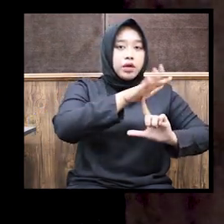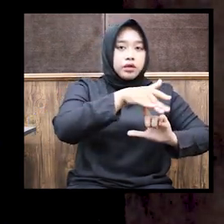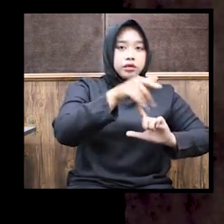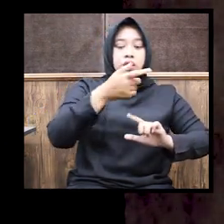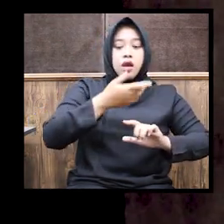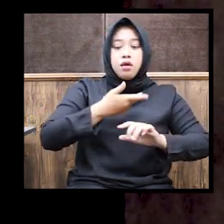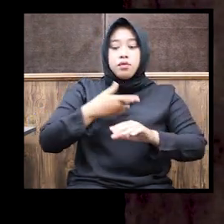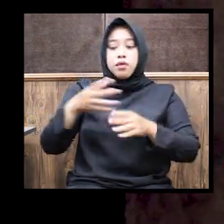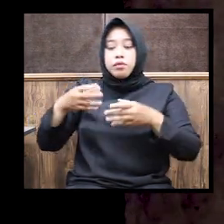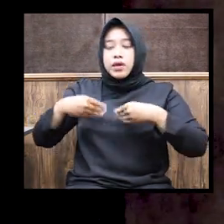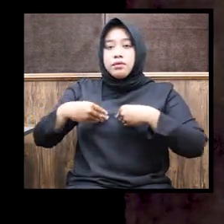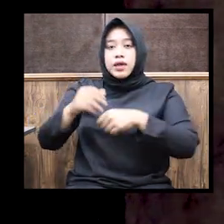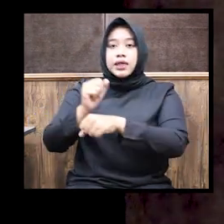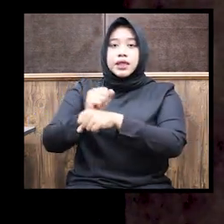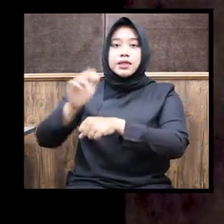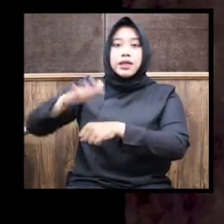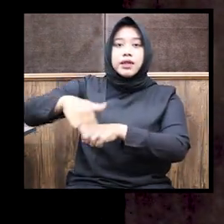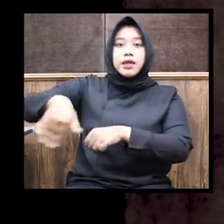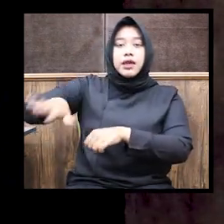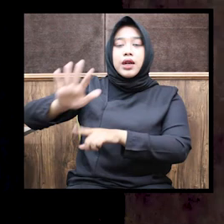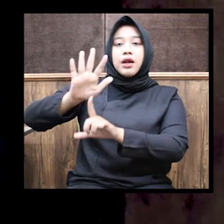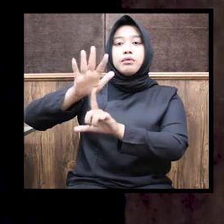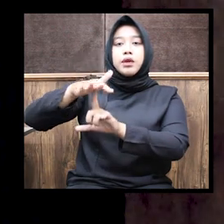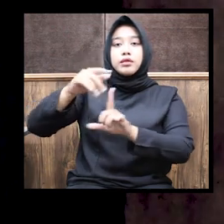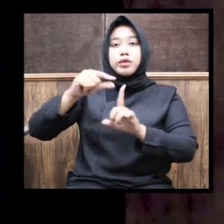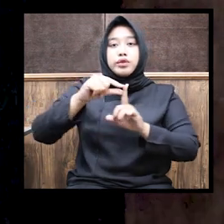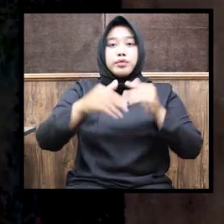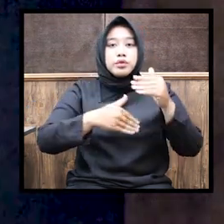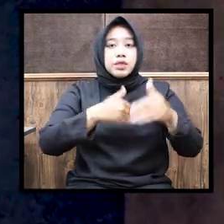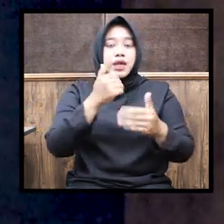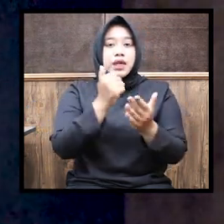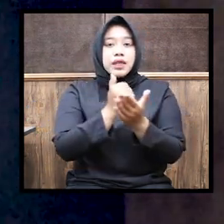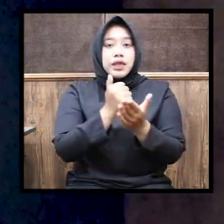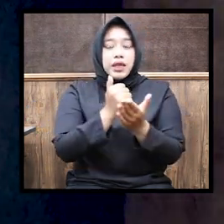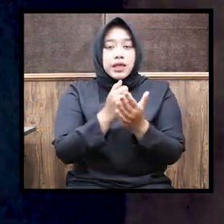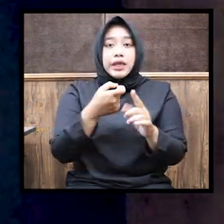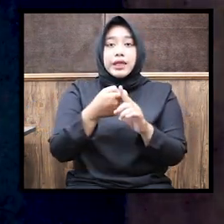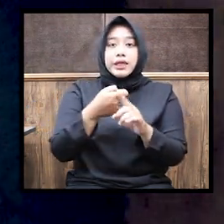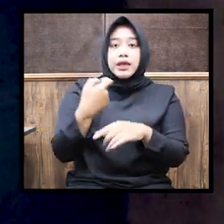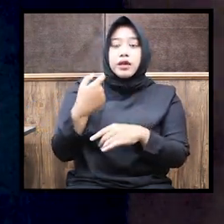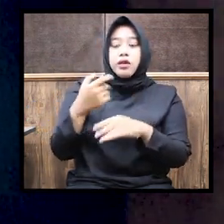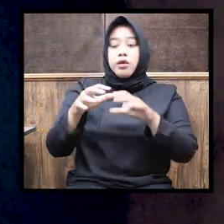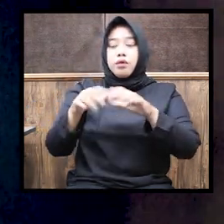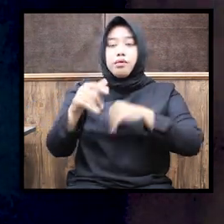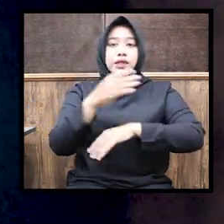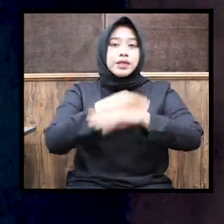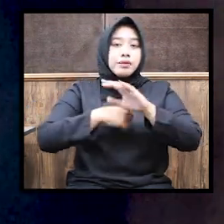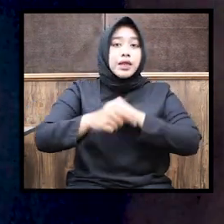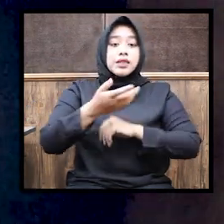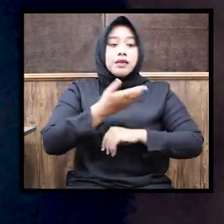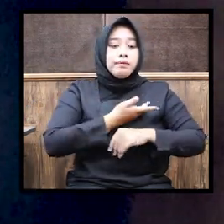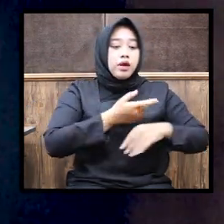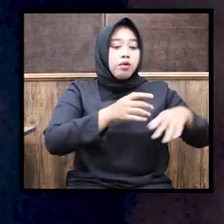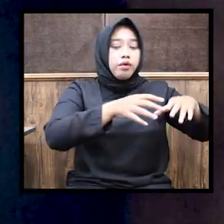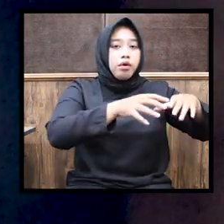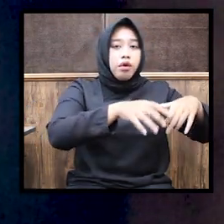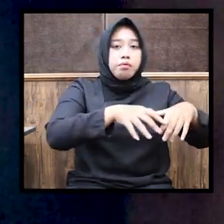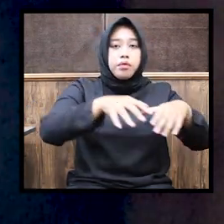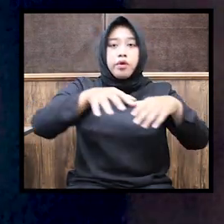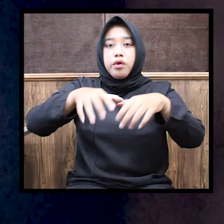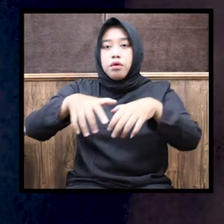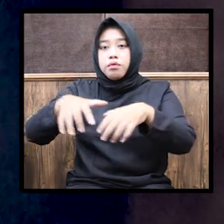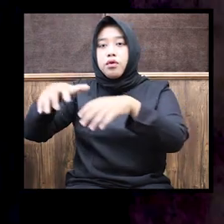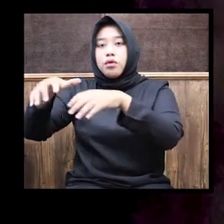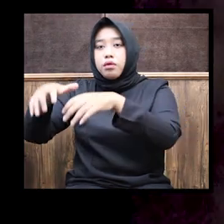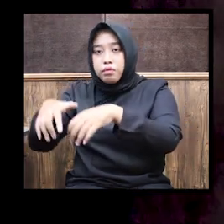area seperti itu di area kasihan perusahaannya nah ternyata dari teman penyenang disabilitas kita ingin memetakan dari tentu saja dari